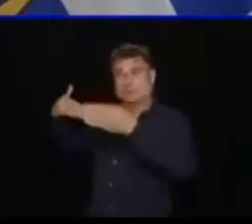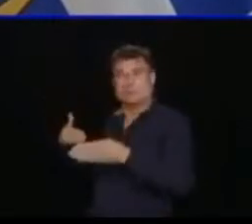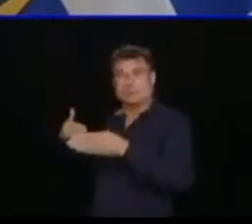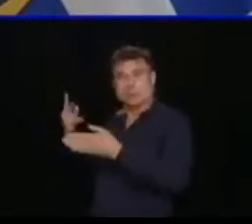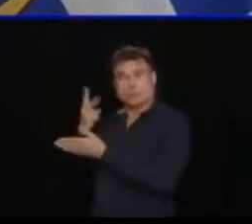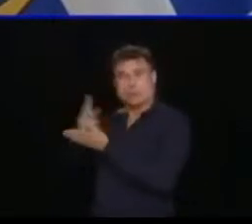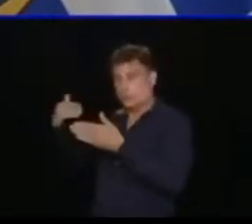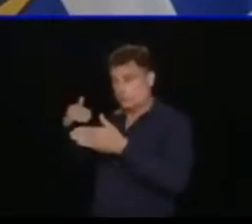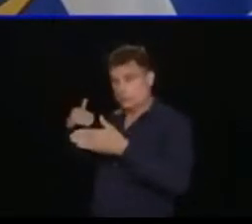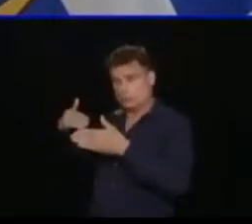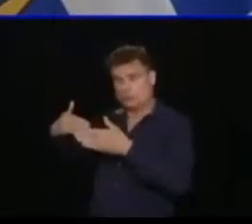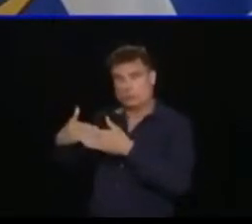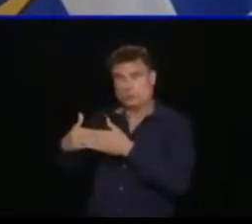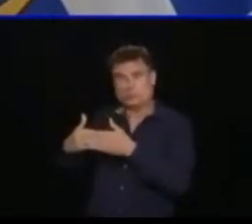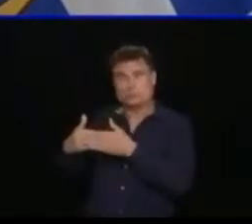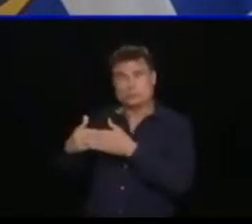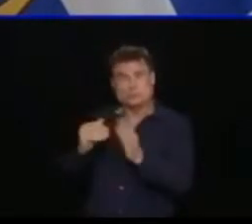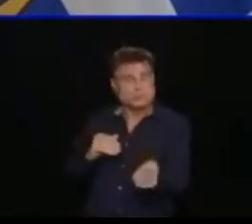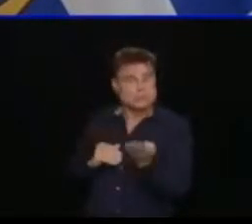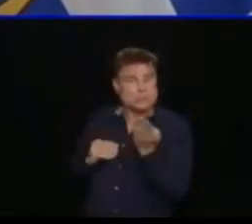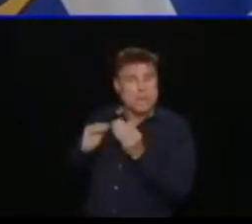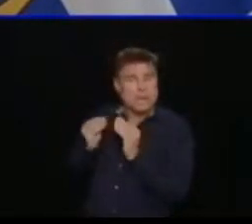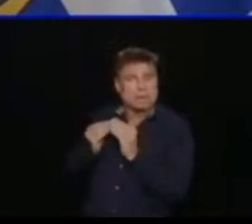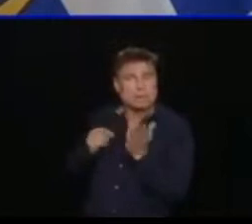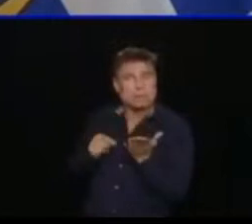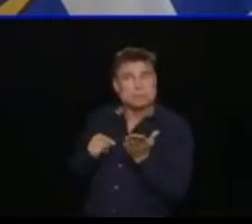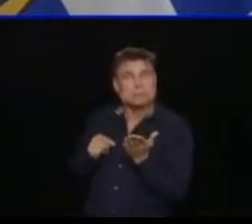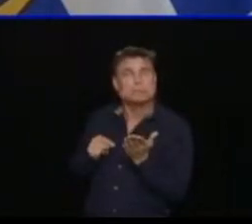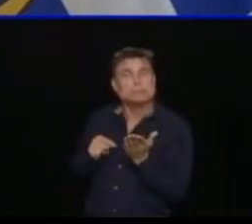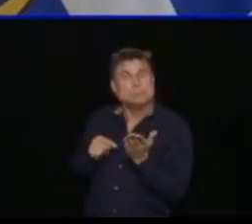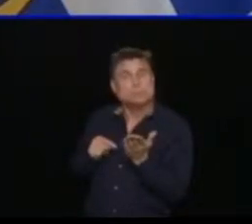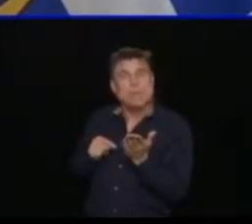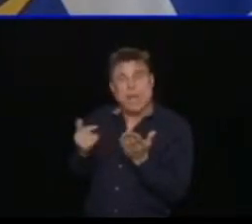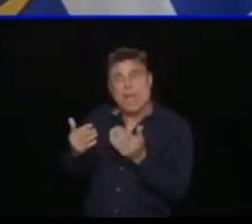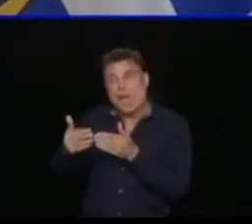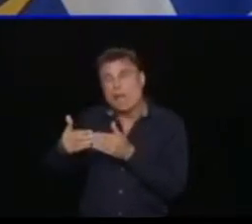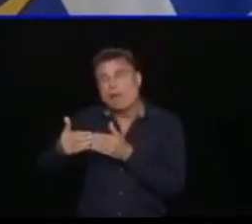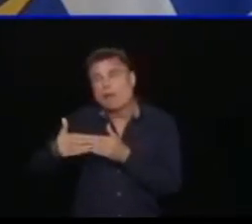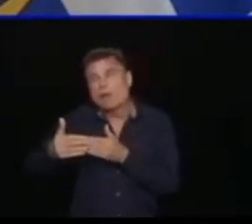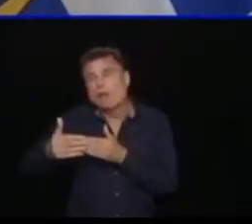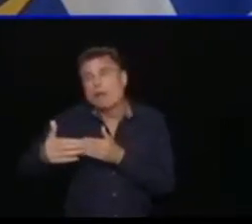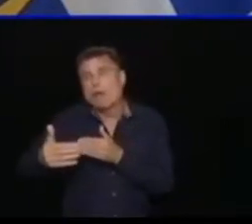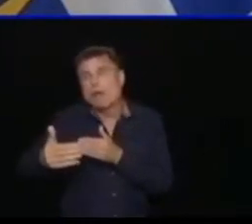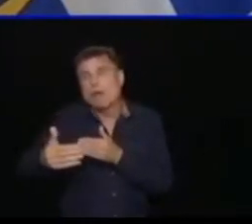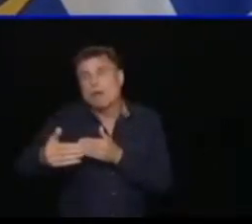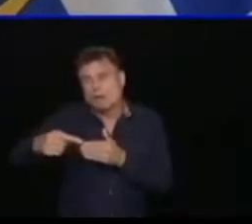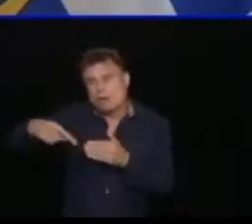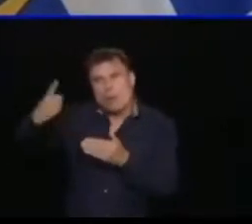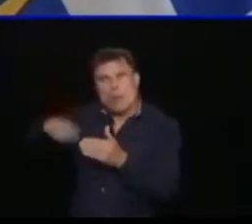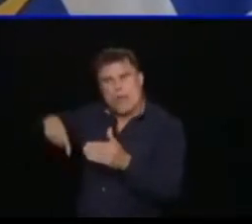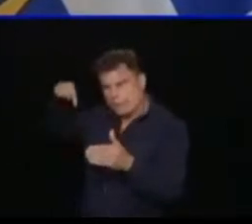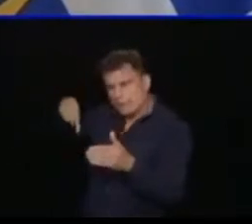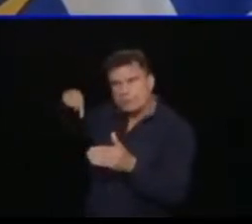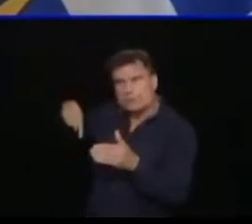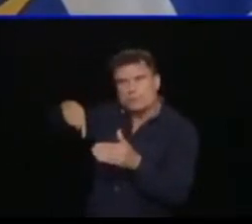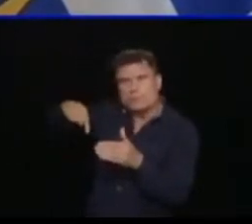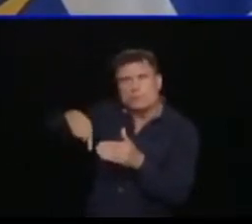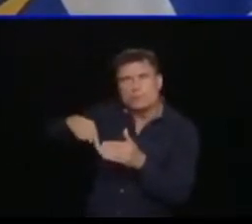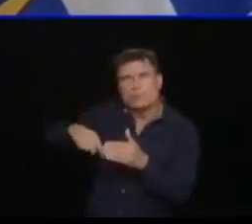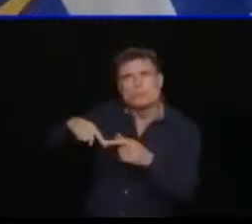期，2星期，所以过去的3星期，现在的事情都是过去3星期的反映出